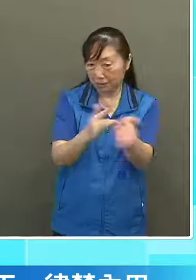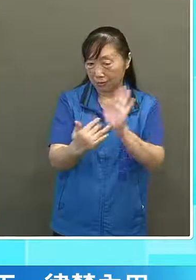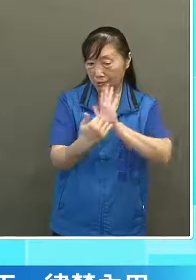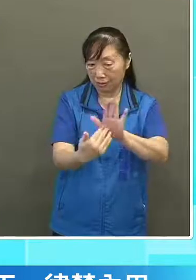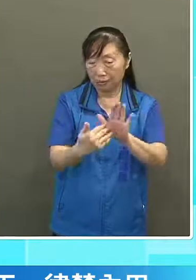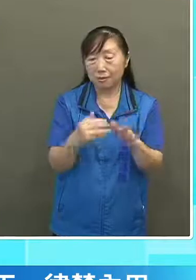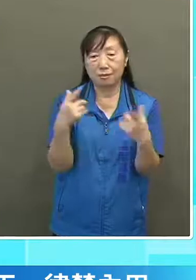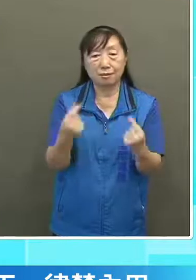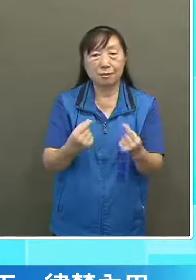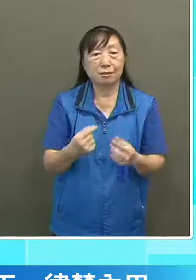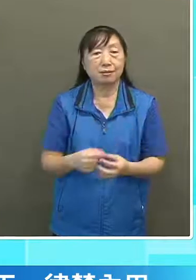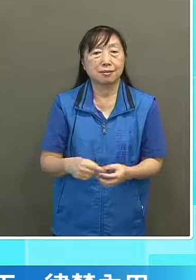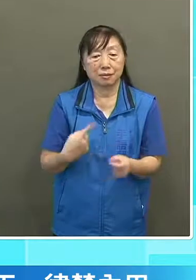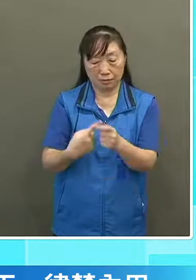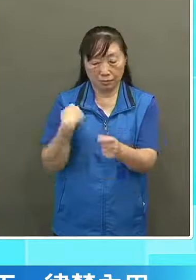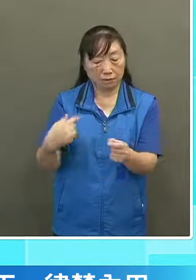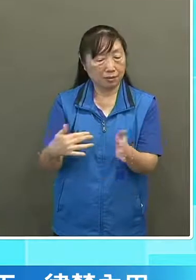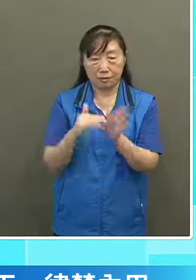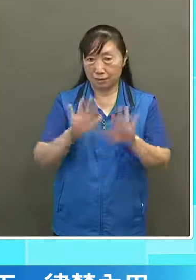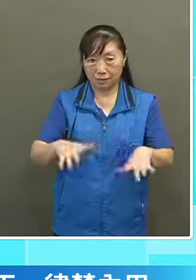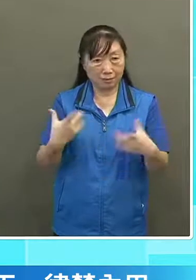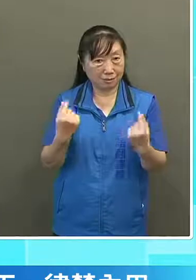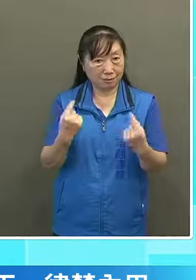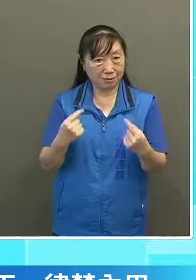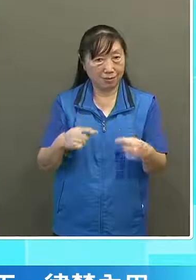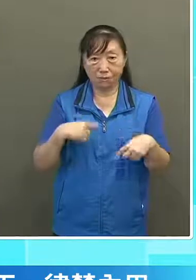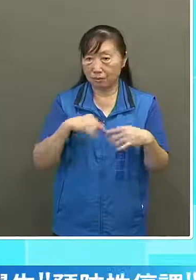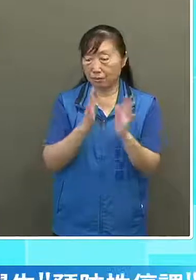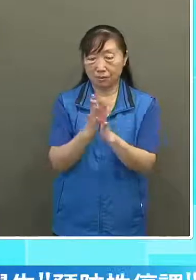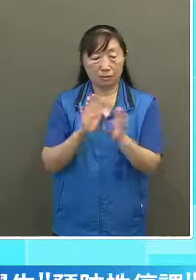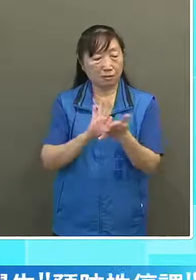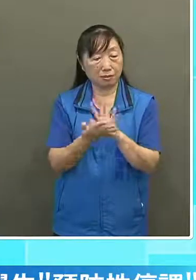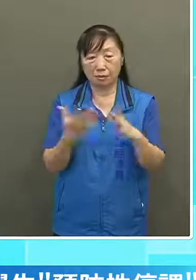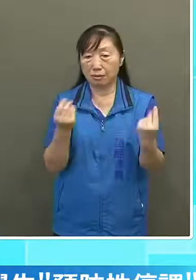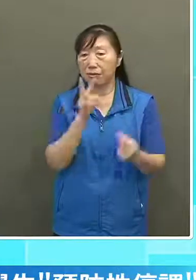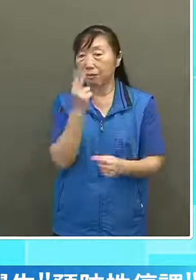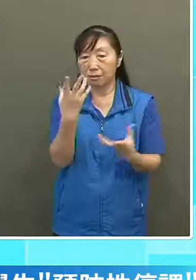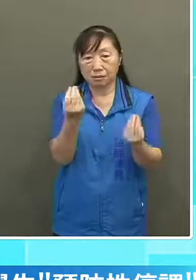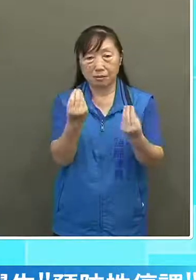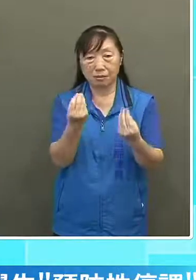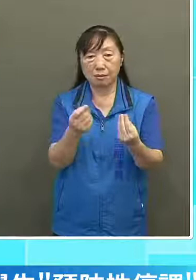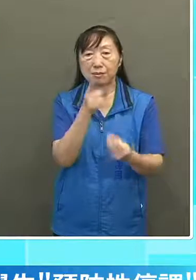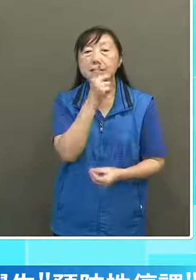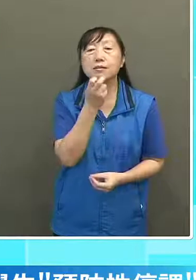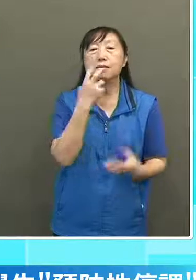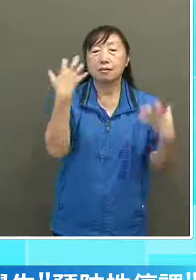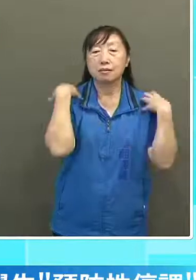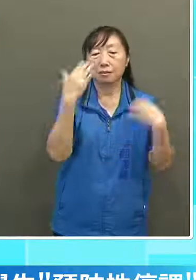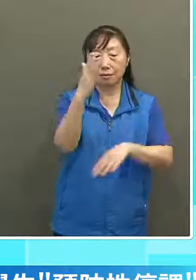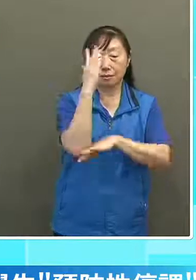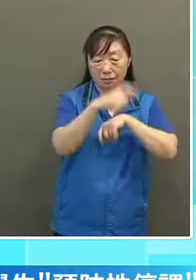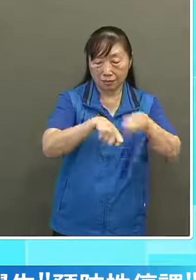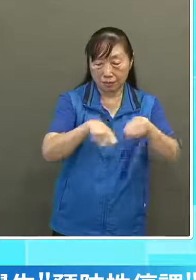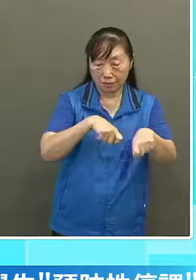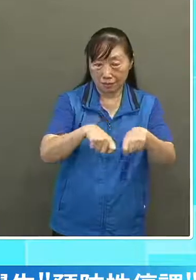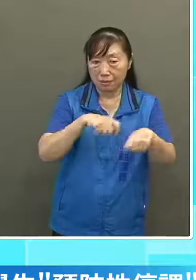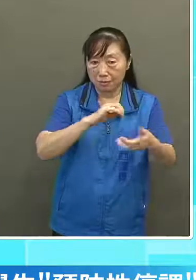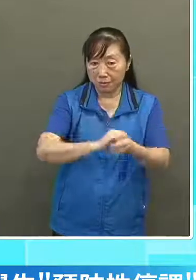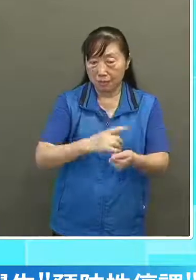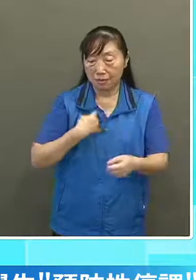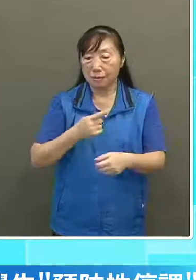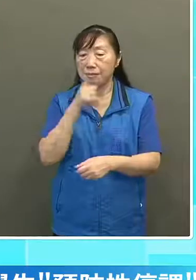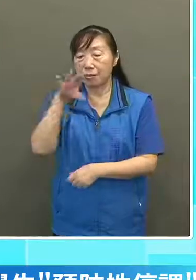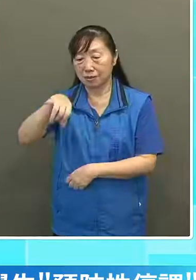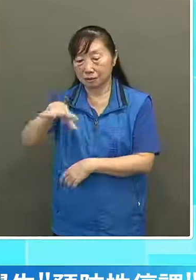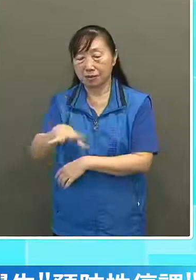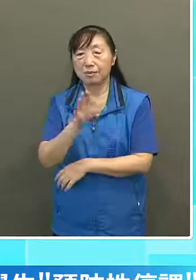想这个部分从去年到现在一直没有变过。我想中央负责政策的研拟，我们地方是